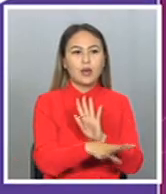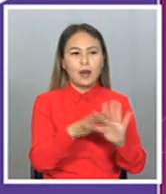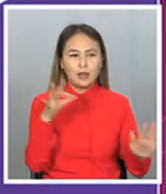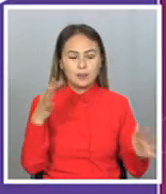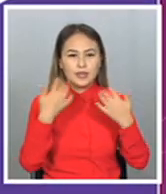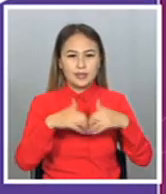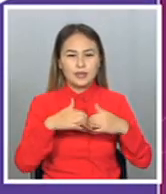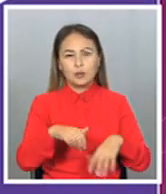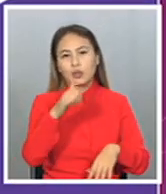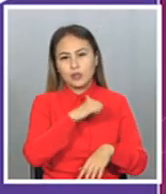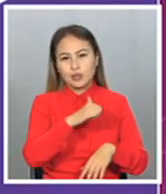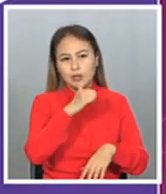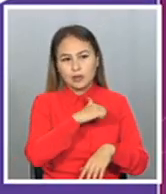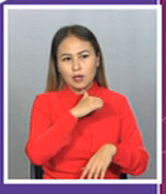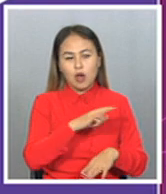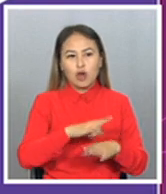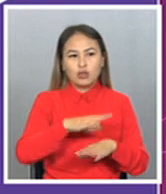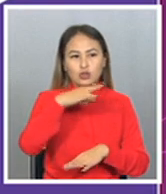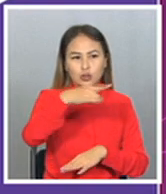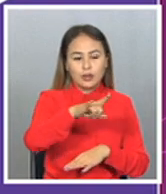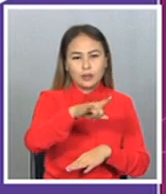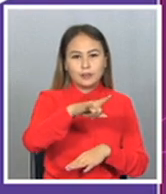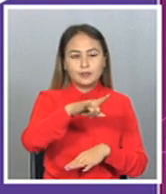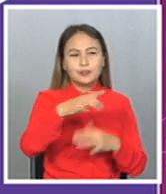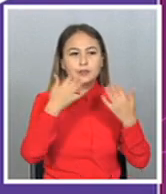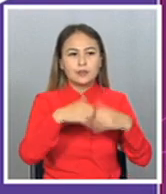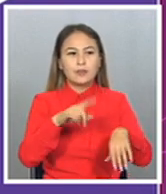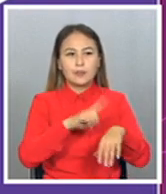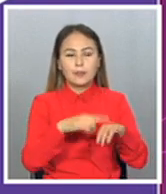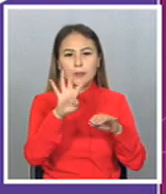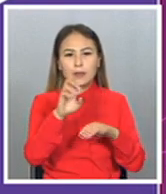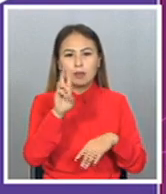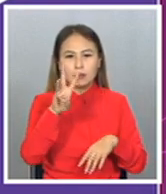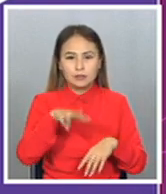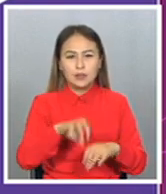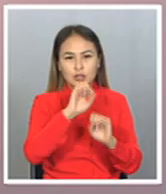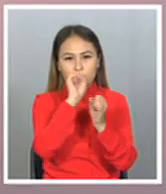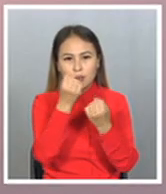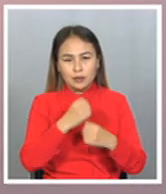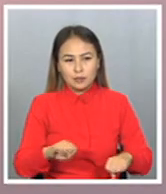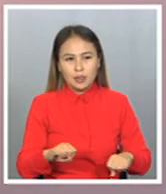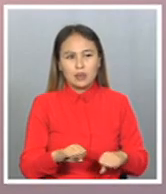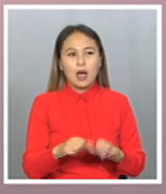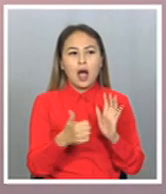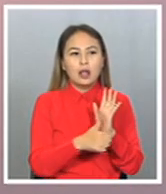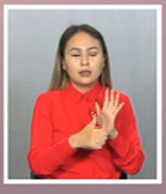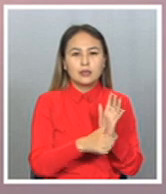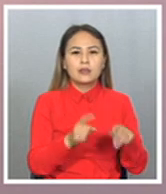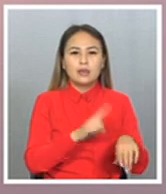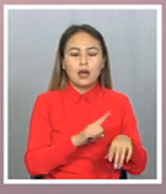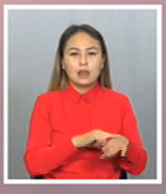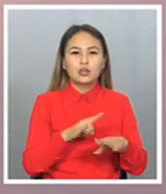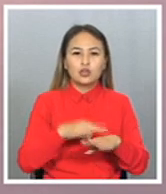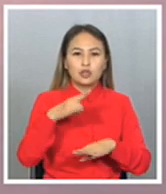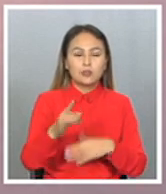есеп құрастырайық. Ұшақ сағатына 400 километр жылдамдықпен 6 сағат ұшатын